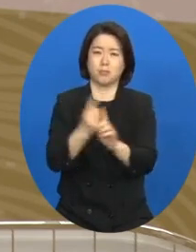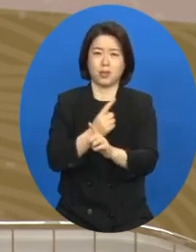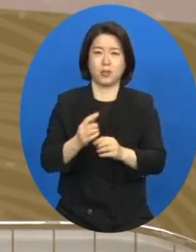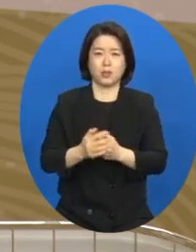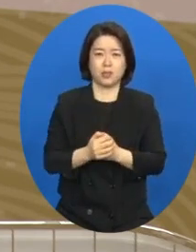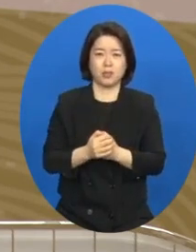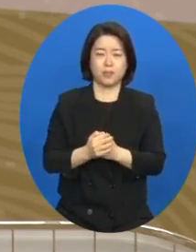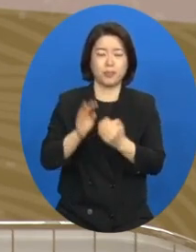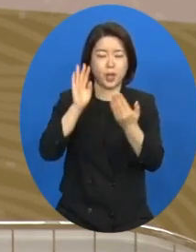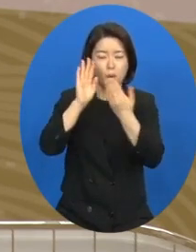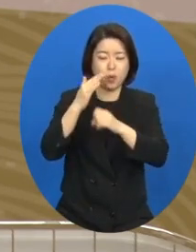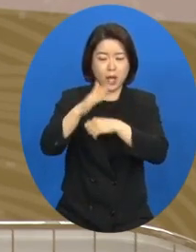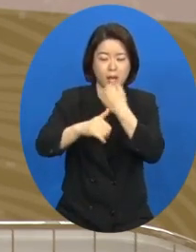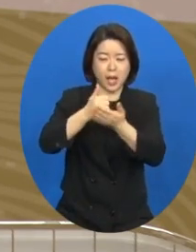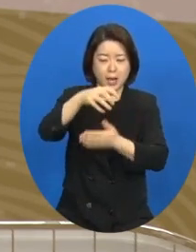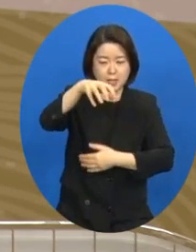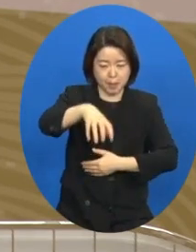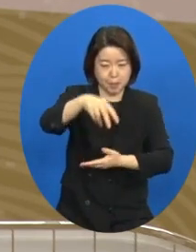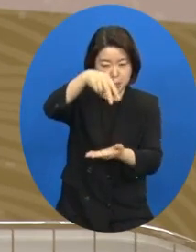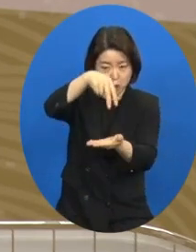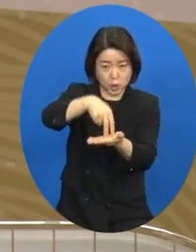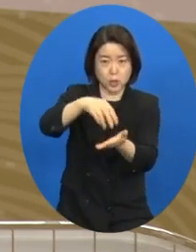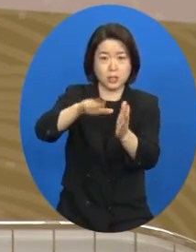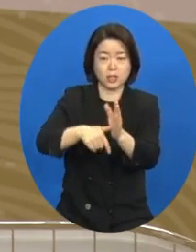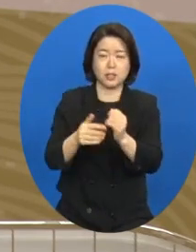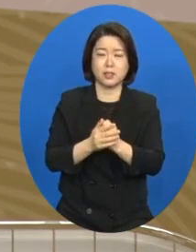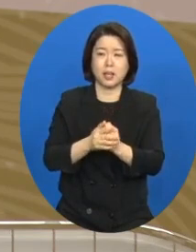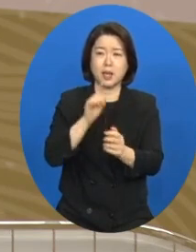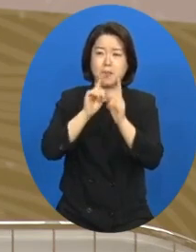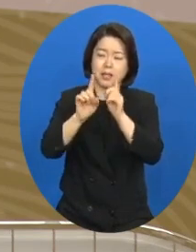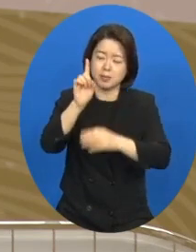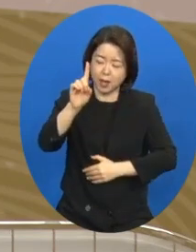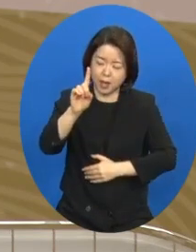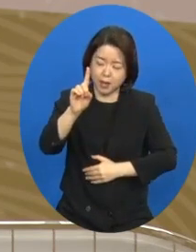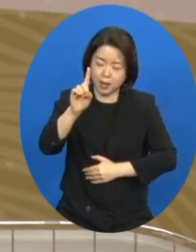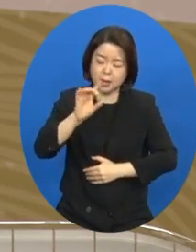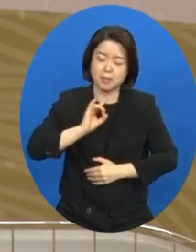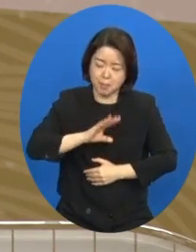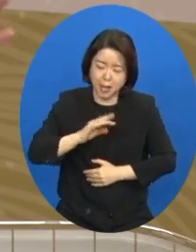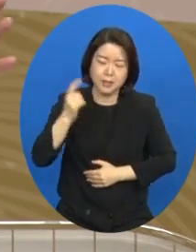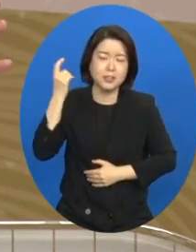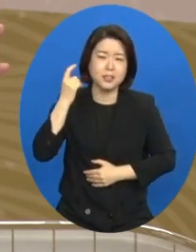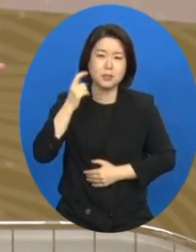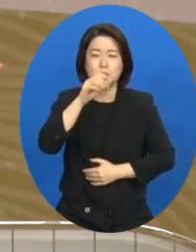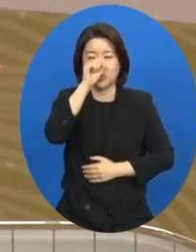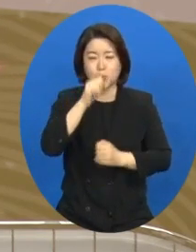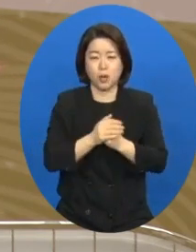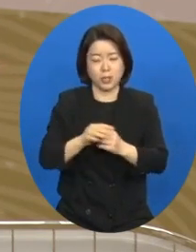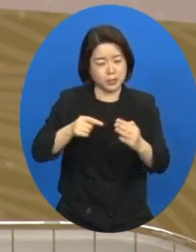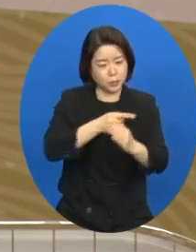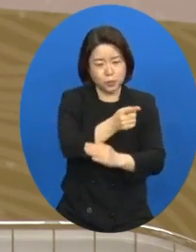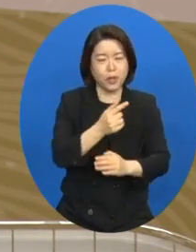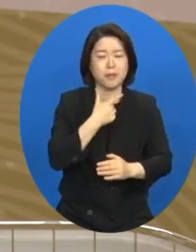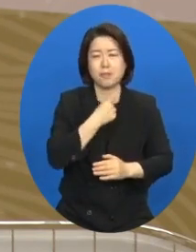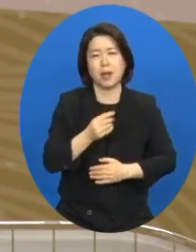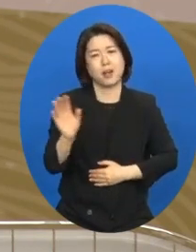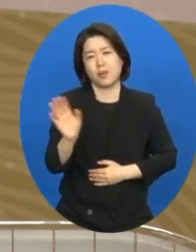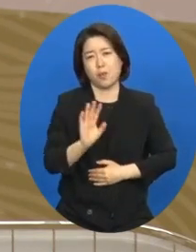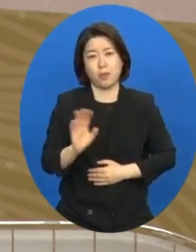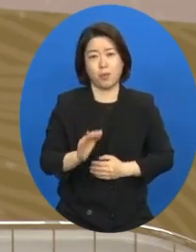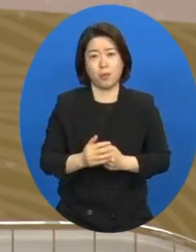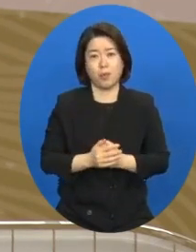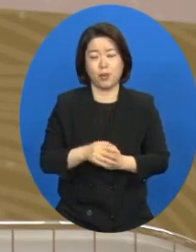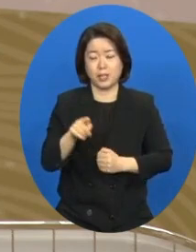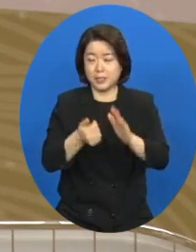나중에 하나님 앞에 섰을 때 한 말씀만 들을 수 있으면 아무것도 소원이 없었어요 그때 그